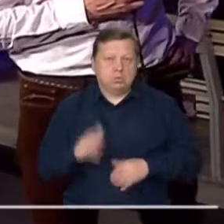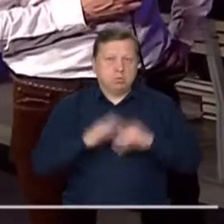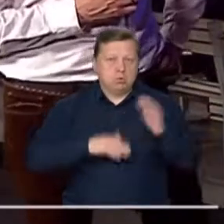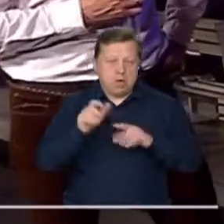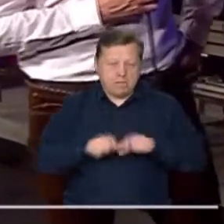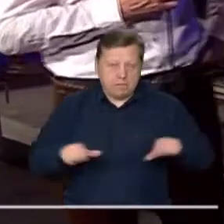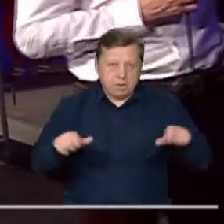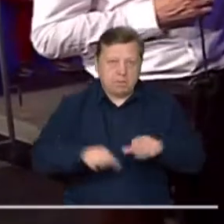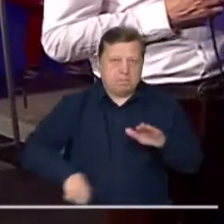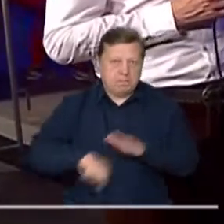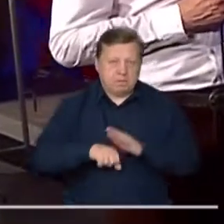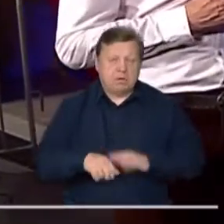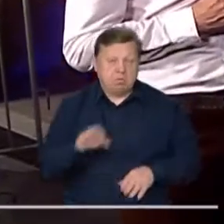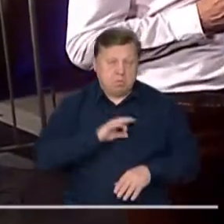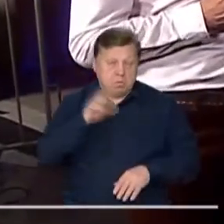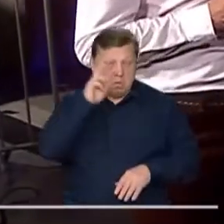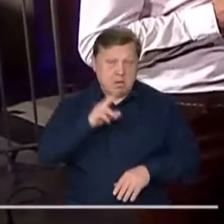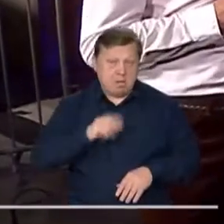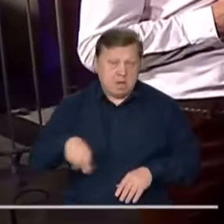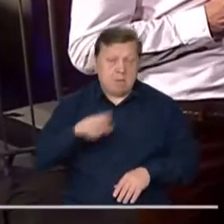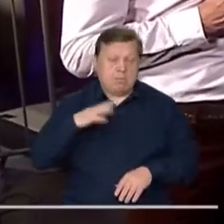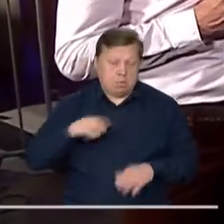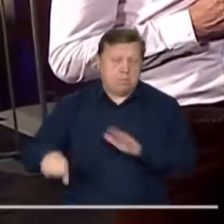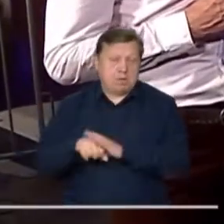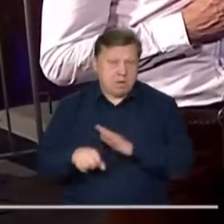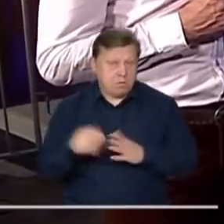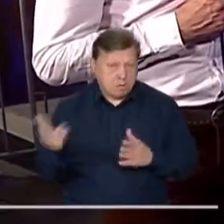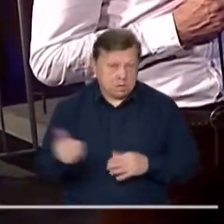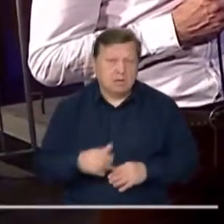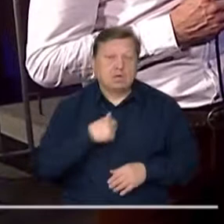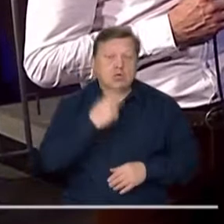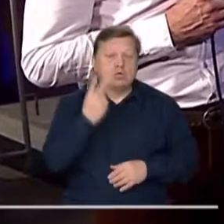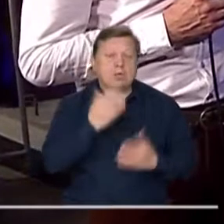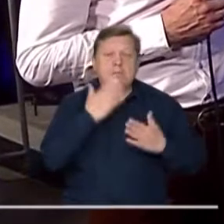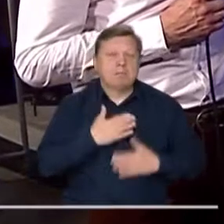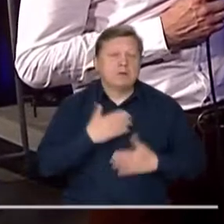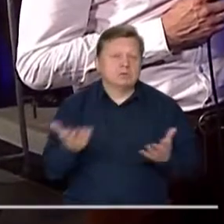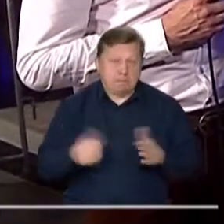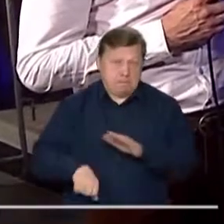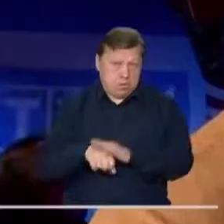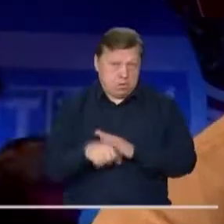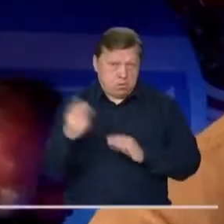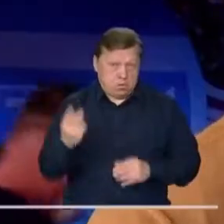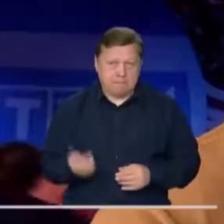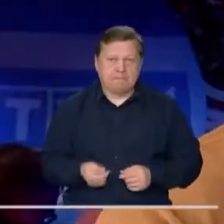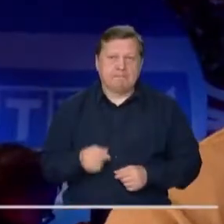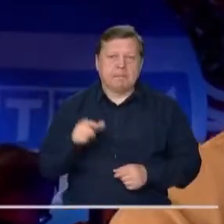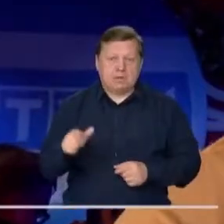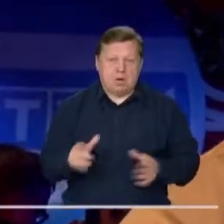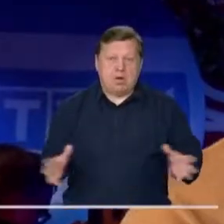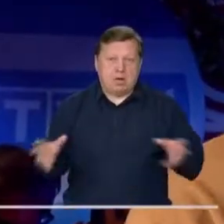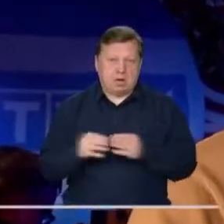graliśmy w piłkę. Tata nasz był piłkarzem, więc drugą pasją, która jest oprócz muzyki w naszym życiu, jest piłka nożna i to scala nas,